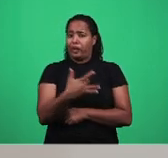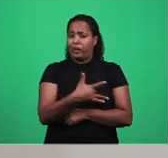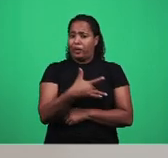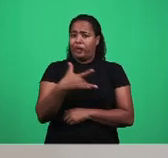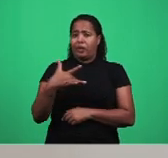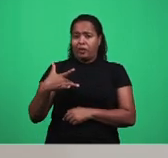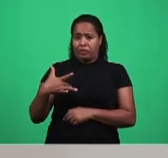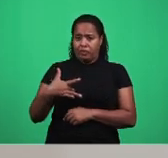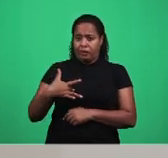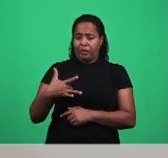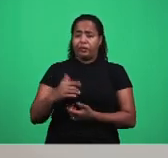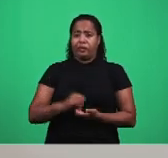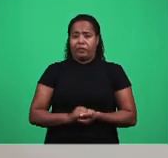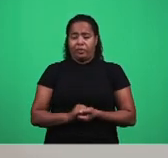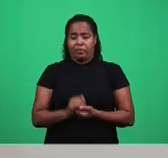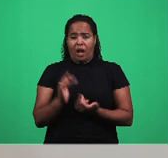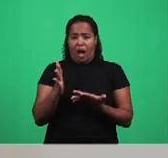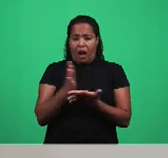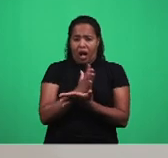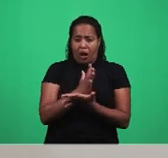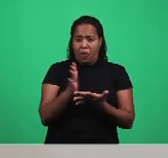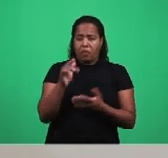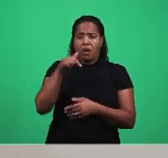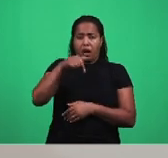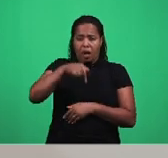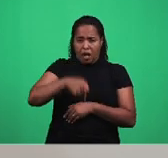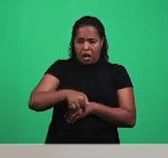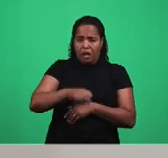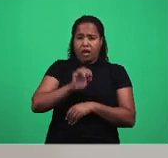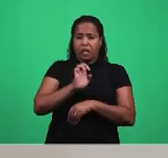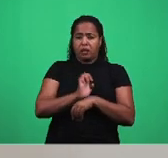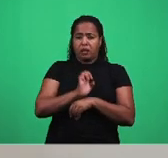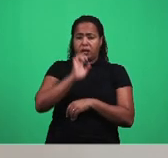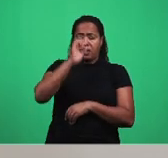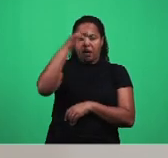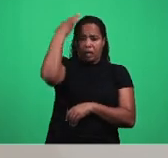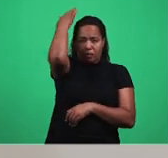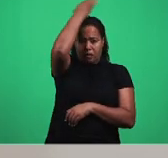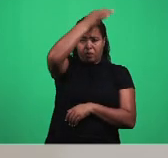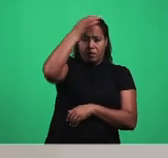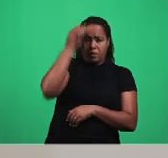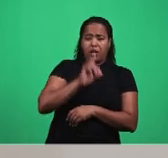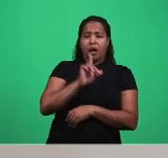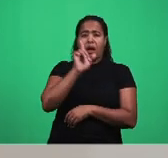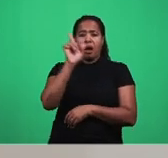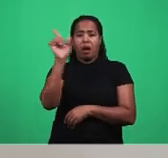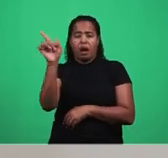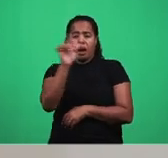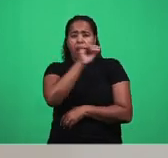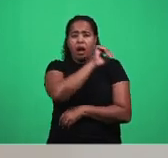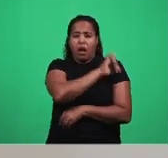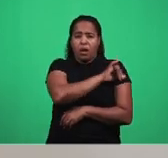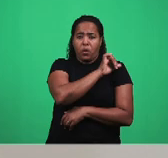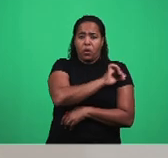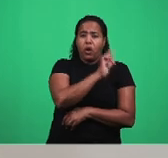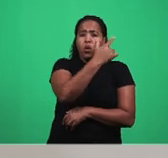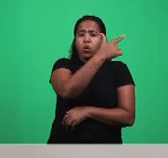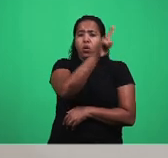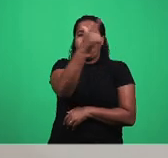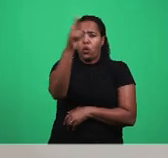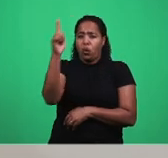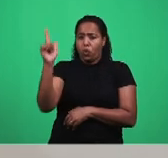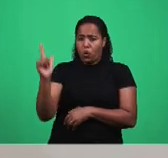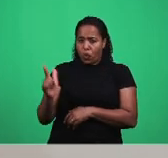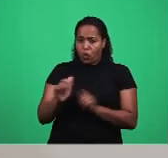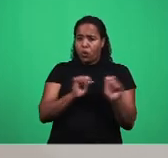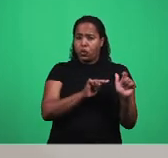quelques frères et sœurs ici, même dans l'état du Espírito Santo, aussi dans l'état de Rio de Janeiro et d'autres états de la Fédération du